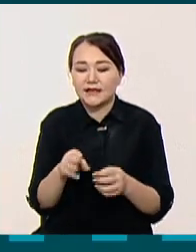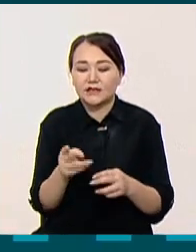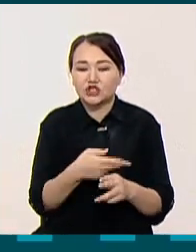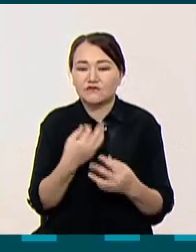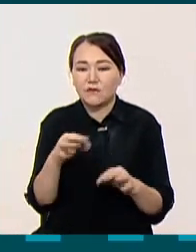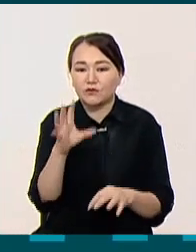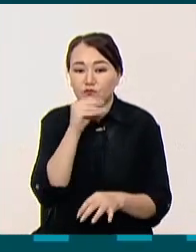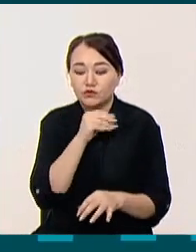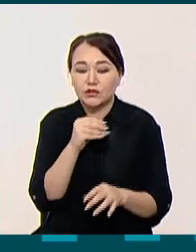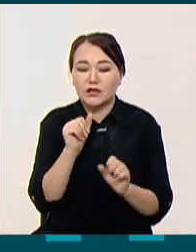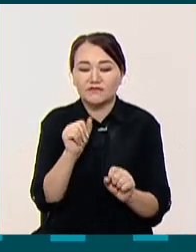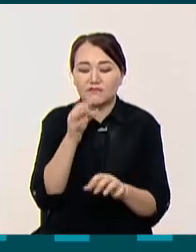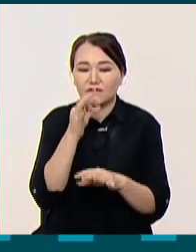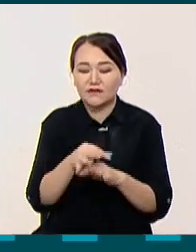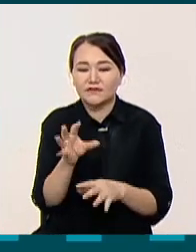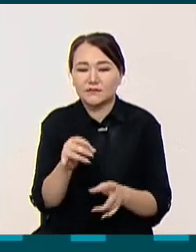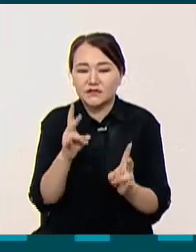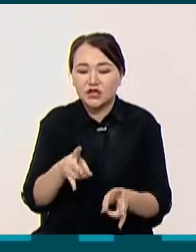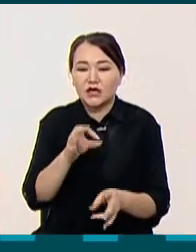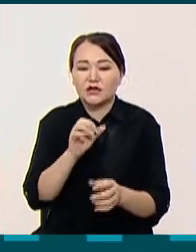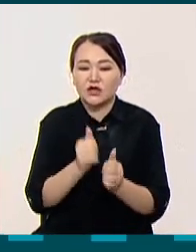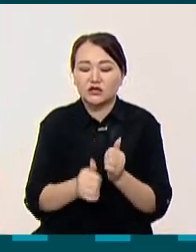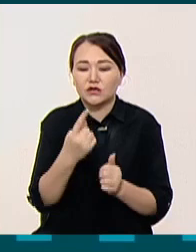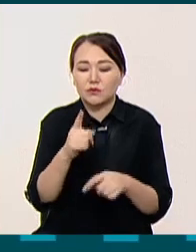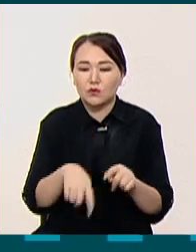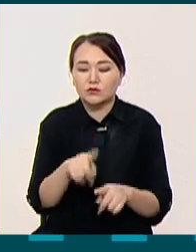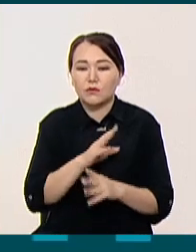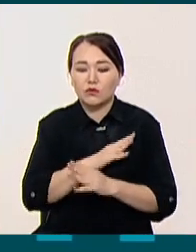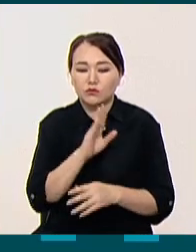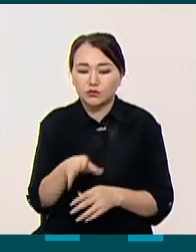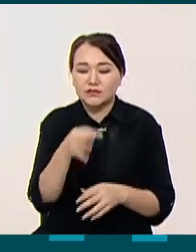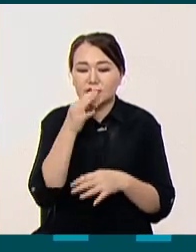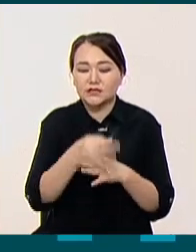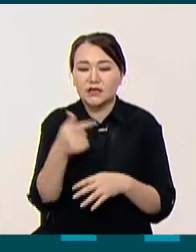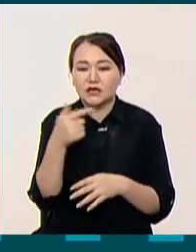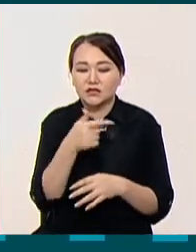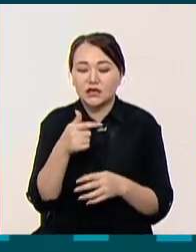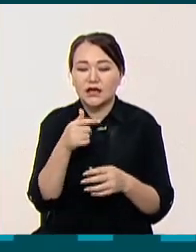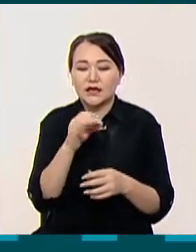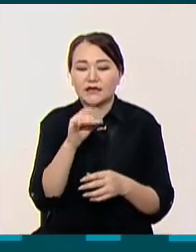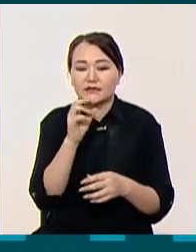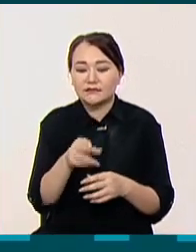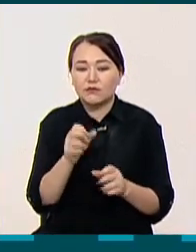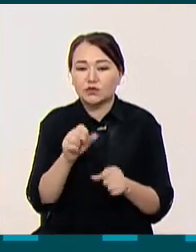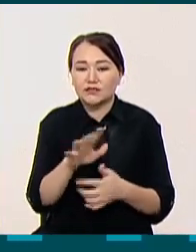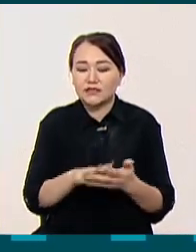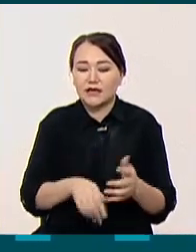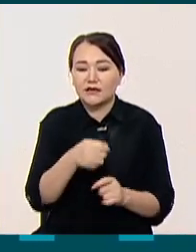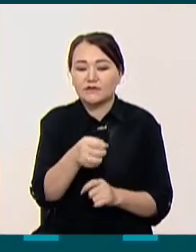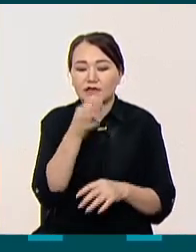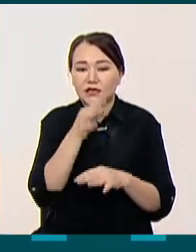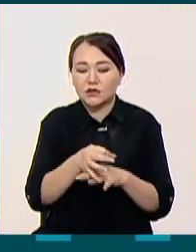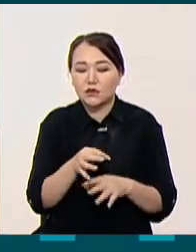свободы. По словам адвоката, все пострадавшие, а также по одному родственнику погибших, будут признаны гражданскими истцами и смогут заявить в суде в